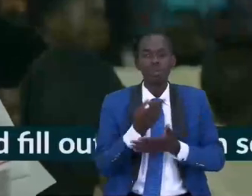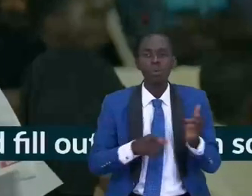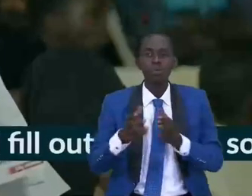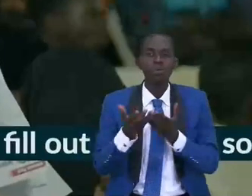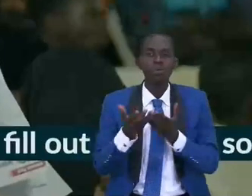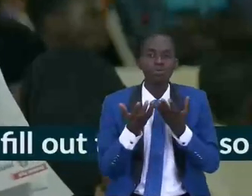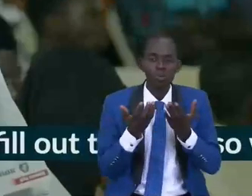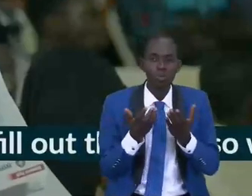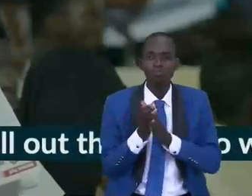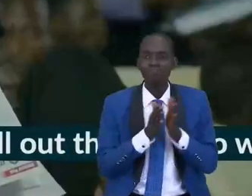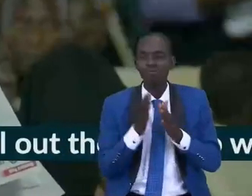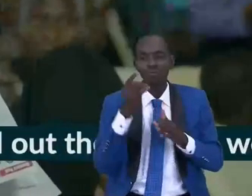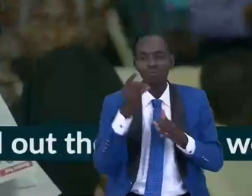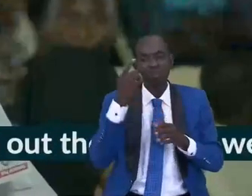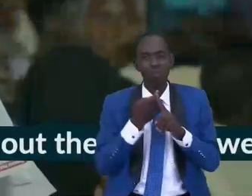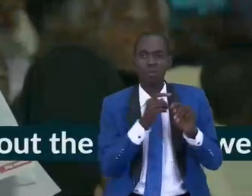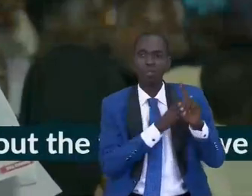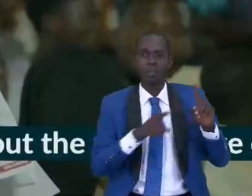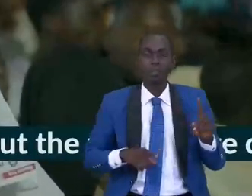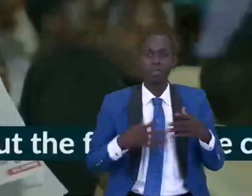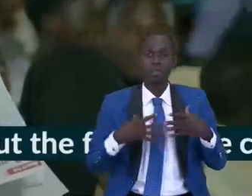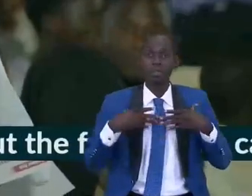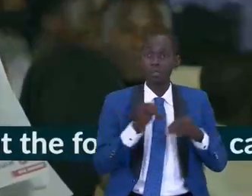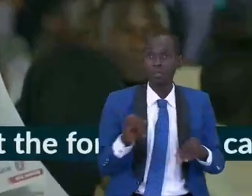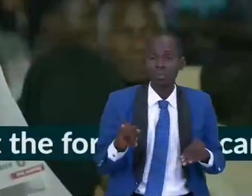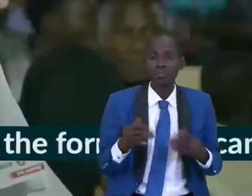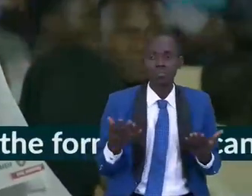de la prière de miracle par l'homme de Dieu.